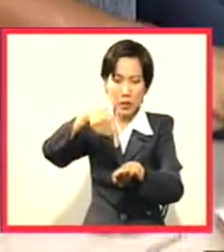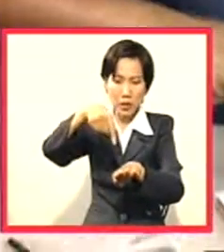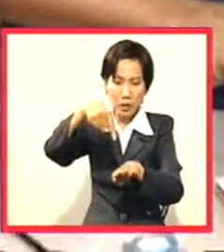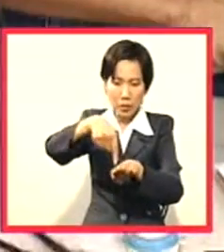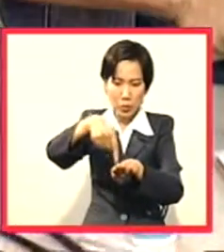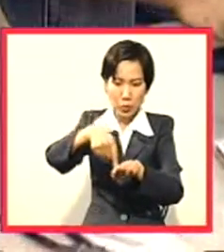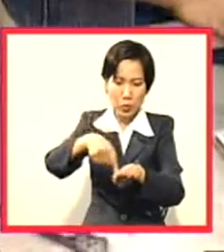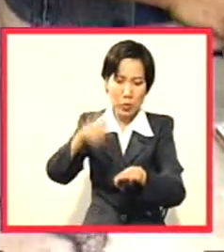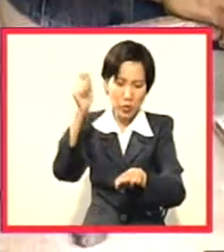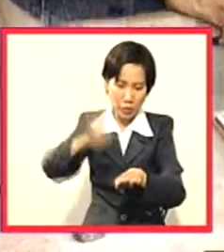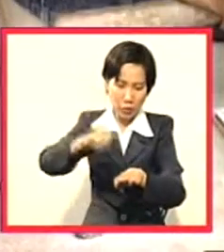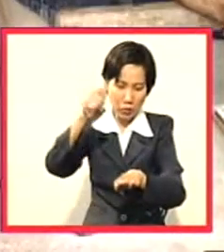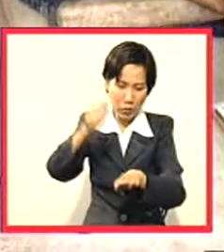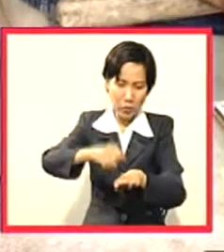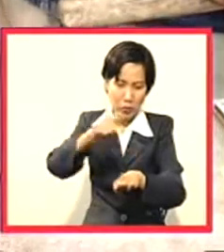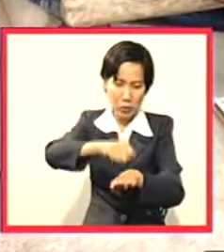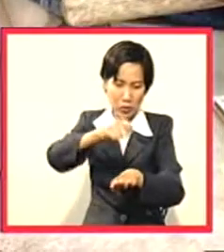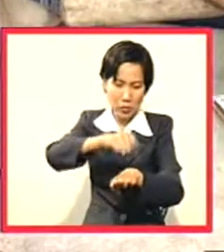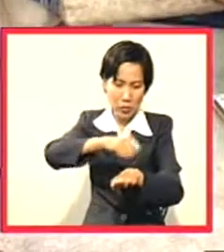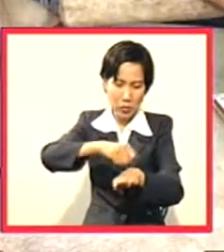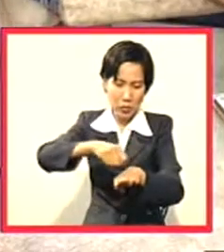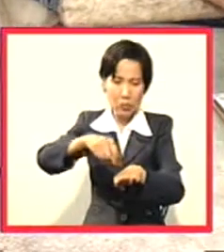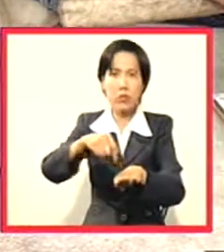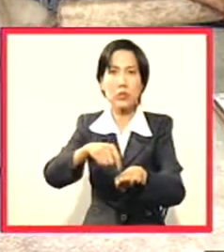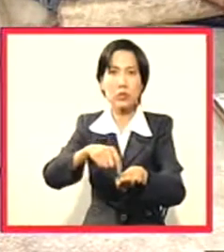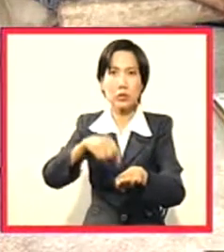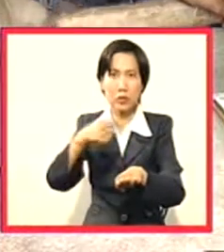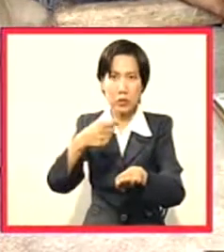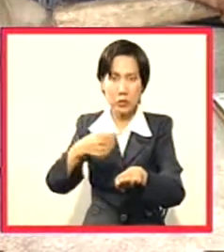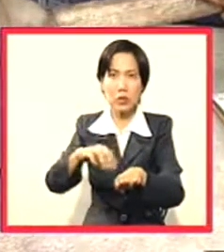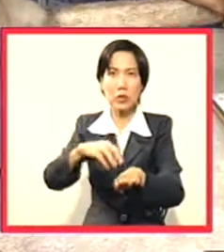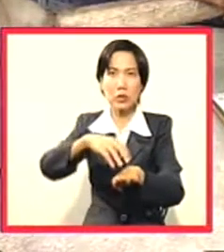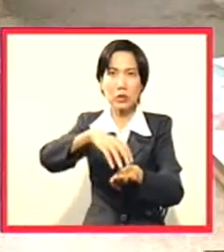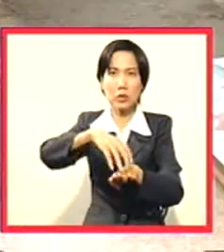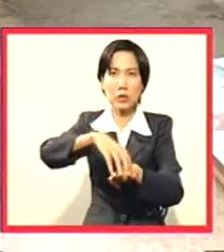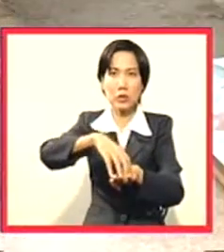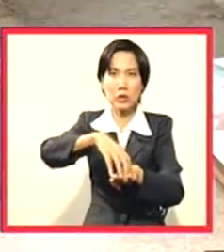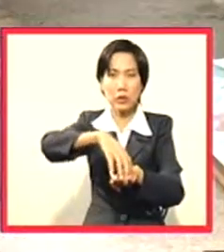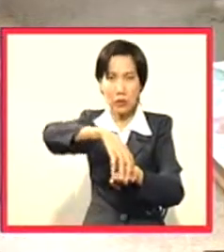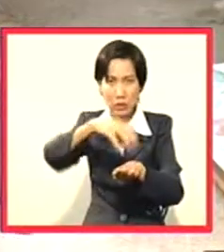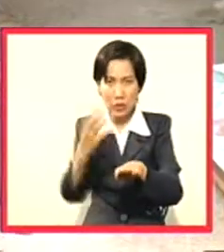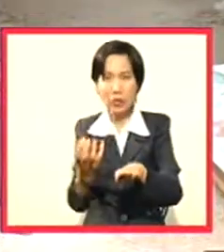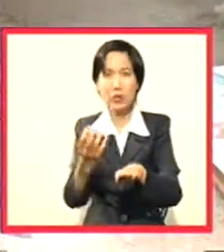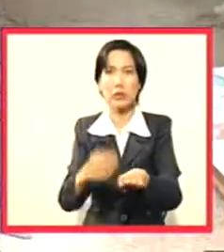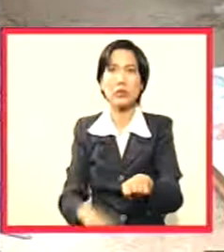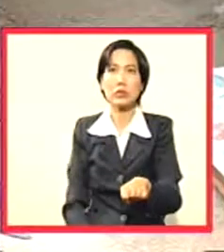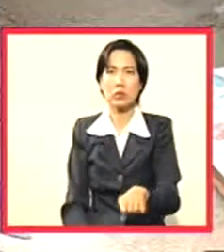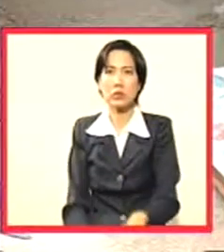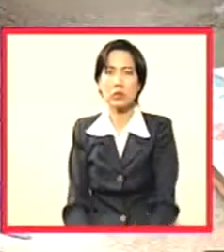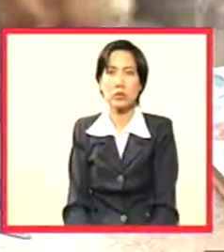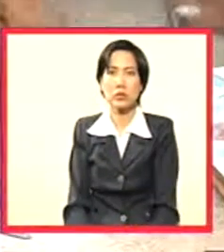ตอกจุดกึ่งกลางที่ทำเครื่องหมายไว้ให้ทะลุแล้วค่อยๆสกัดแผ่นกระเบื้องออกตามตำแหน่งที่วัดไว้ตามความต้อง